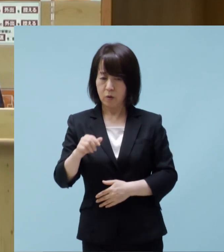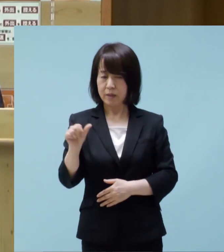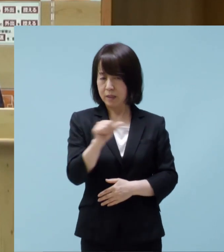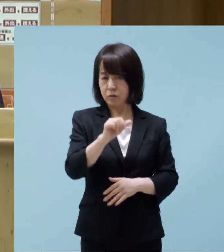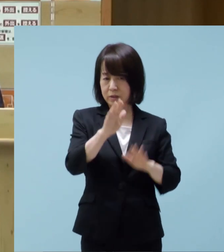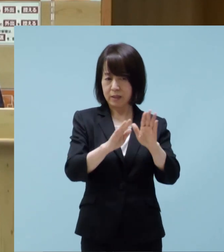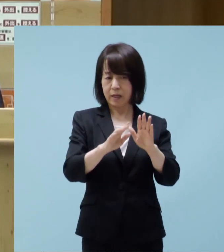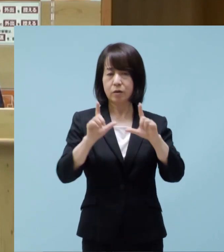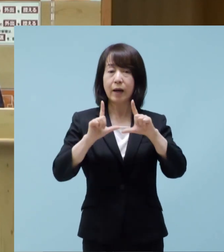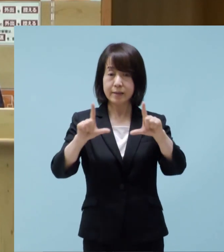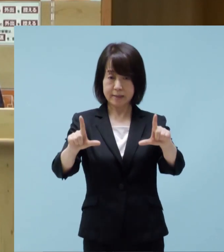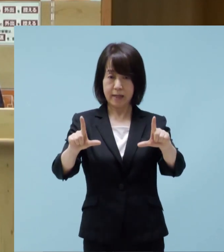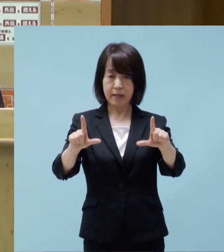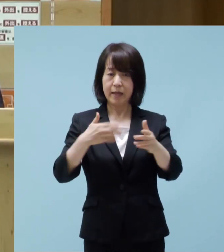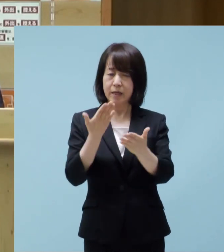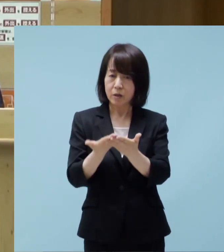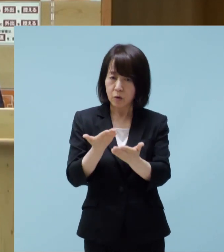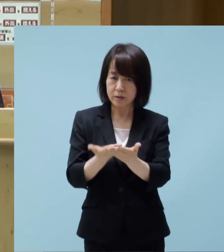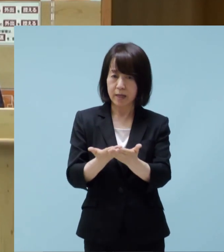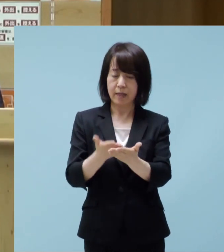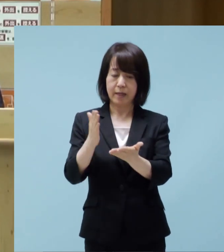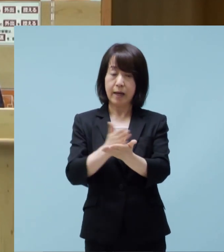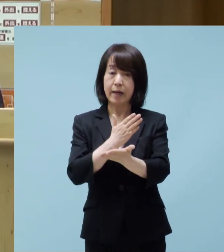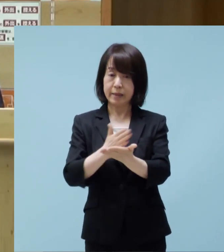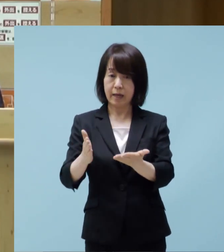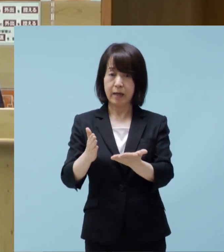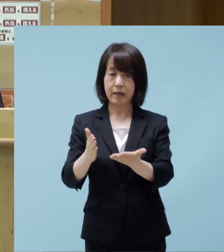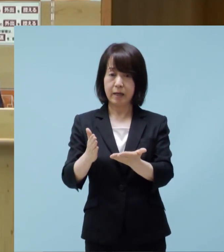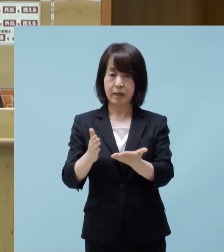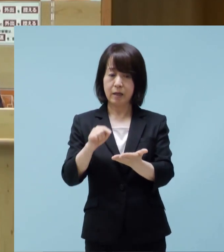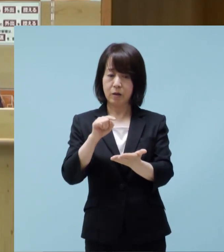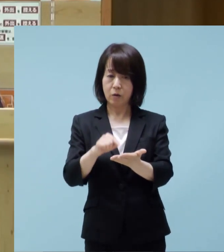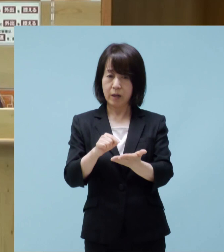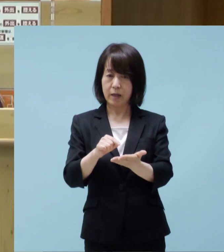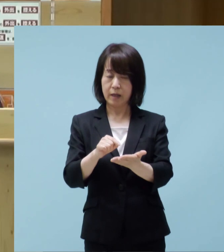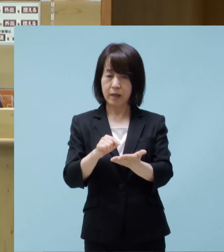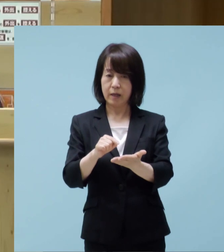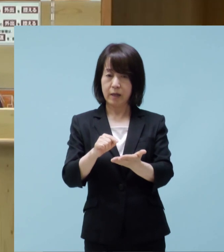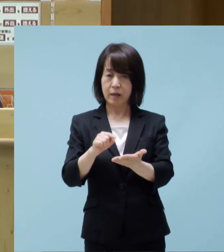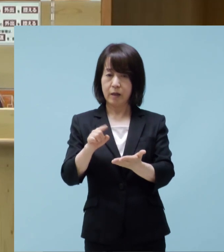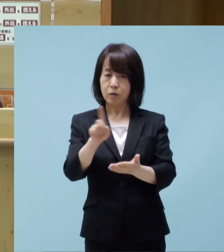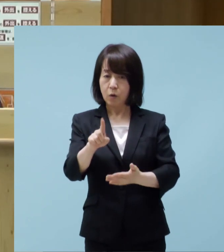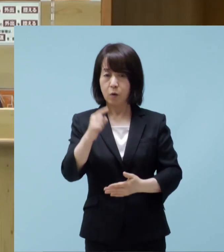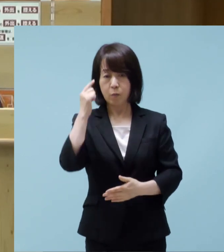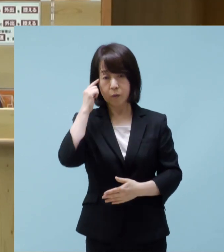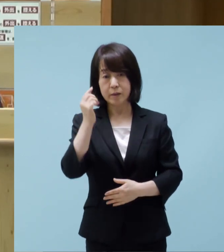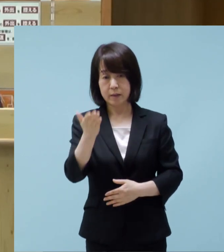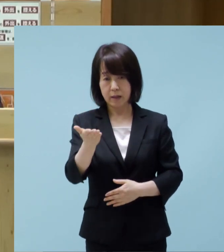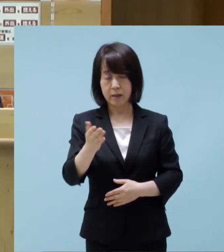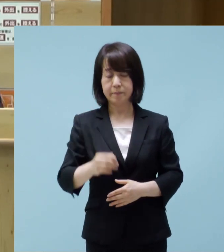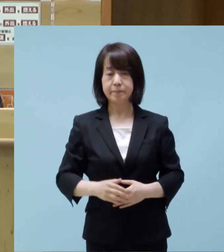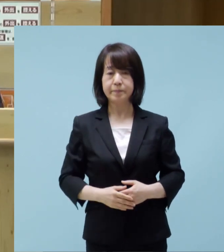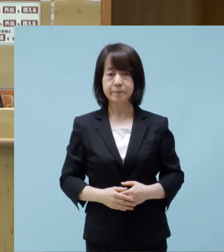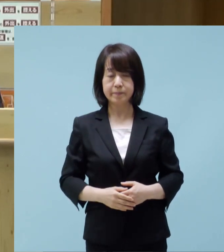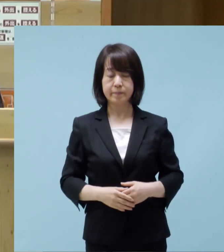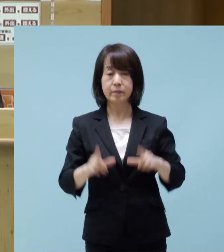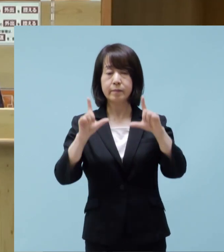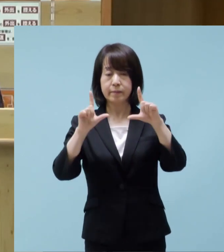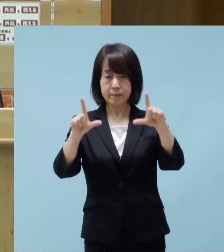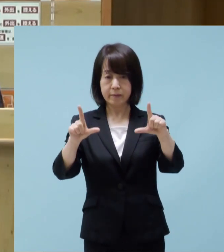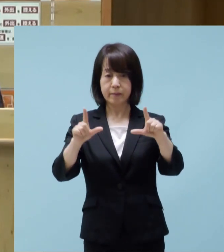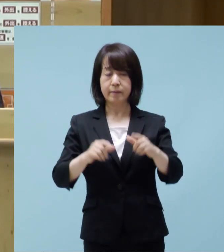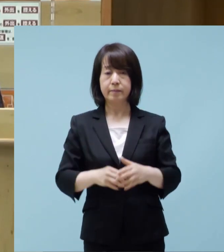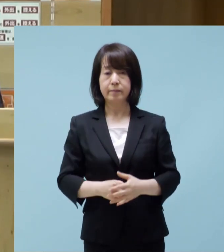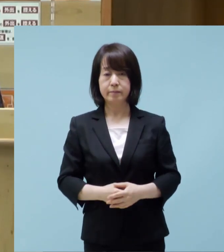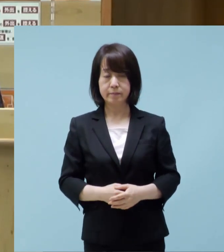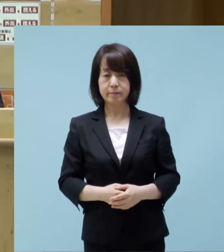請について、ご判断のご自身の評価をお願いします。 はい、まあ、ここは繰り返し申し上げてますけれども、これまでの間